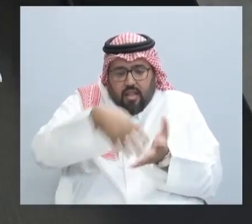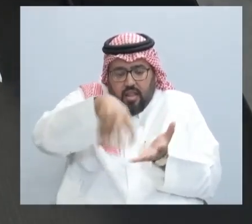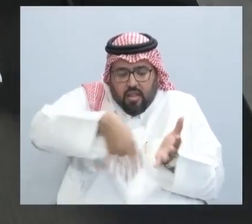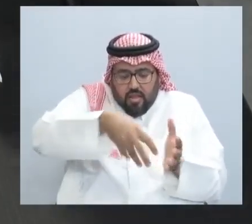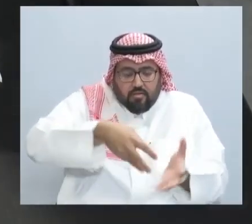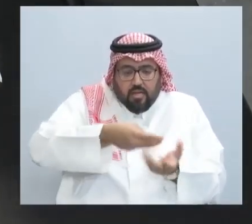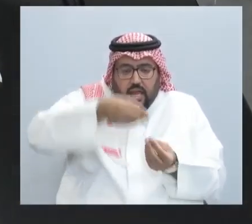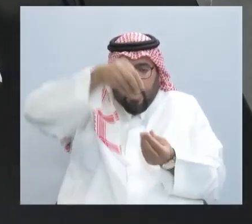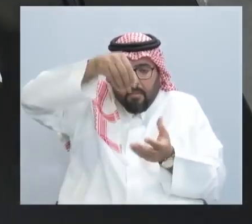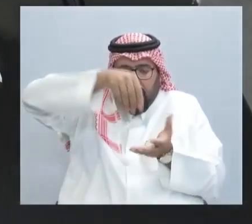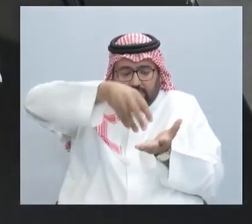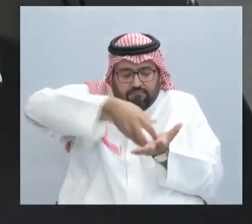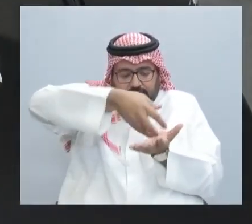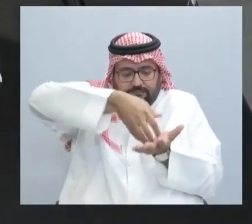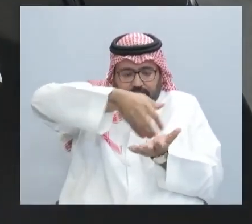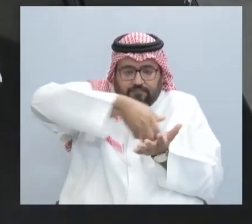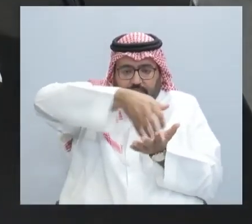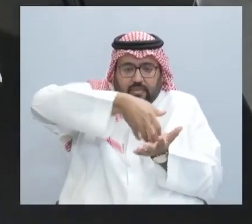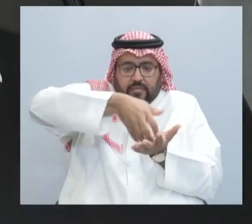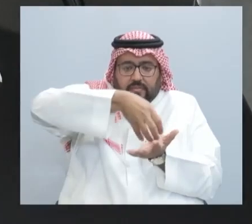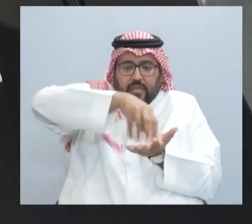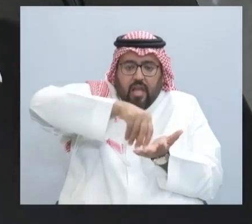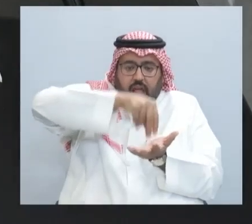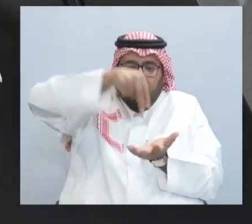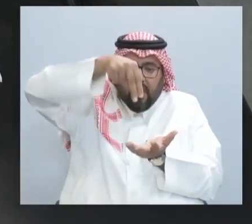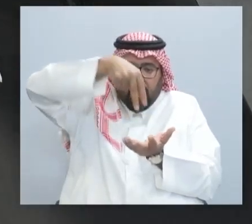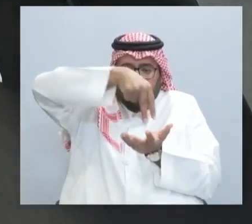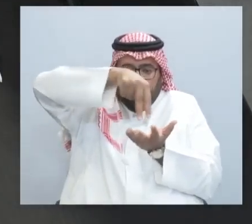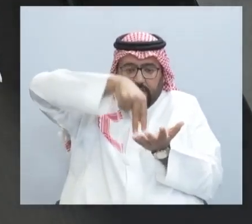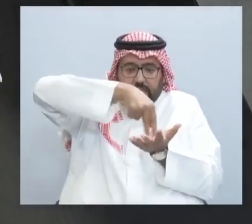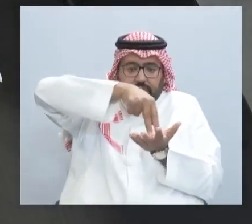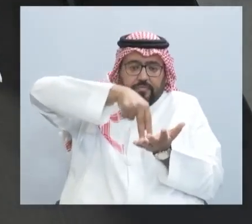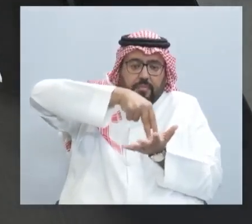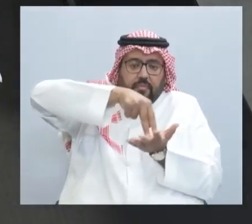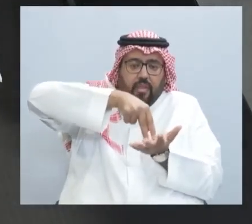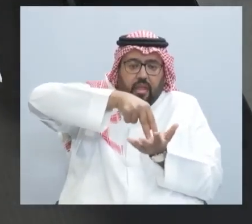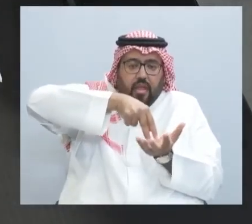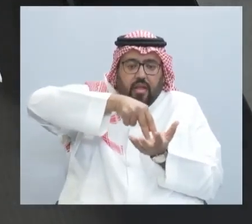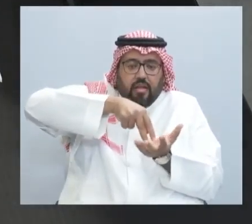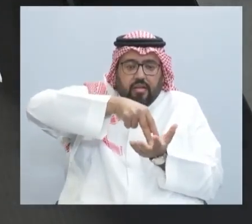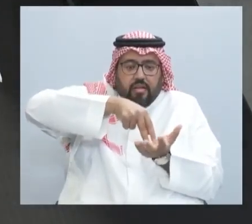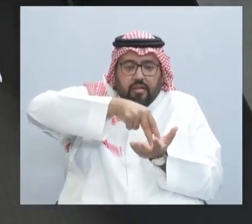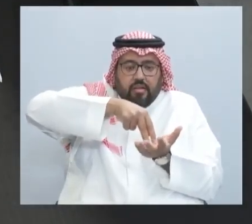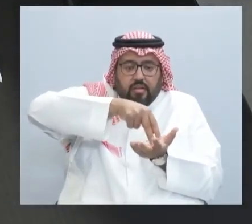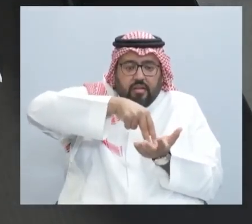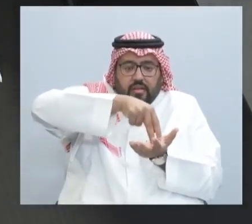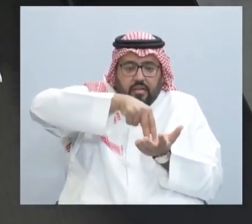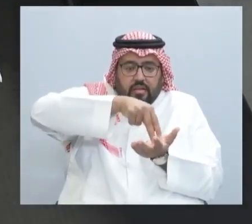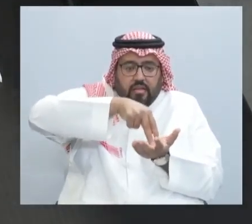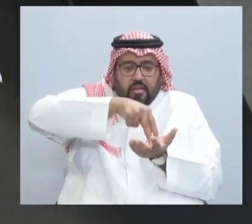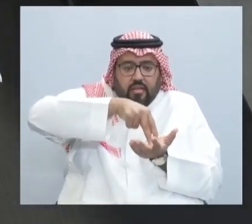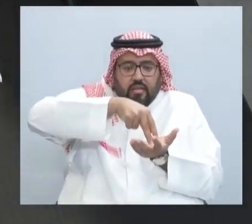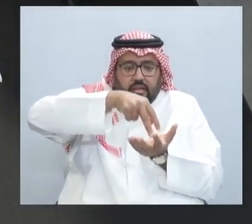كبيره من هذا من هذه المشابك لماذا استخدمنا المغناطيس بالتحديد عزيزي الطالب